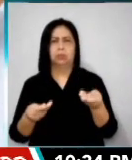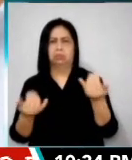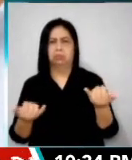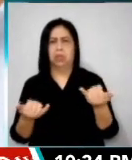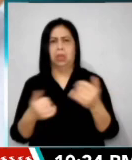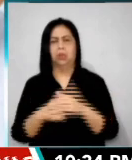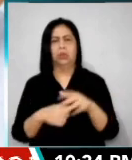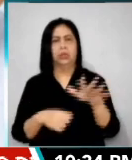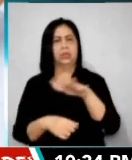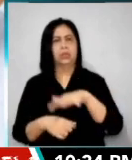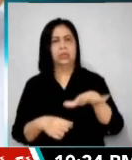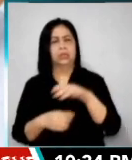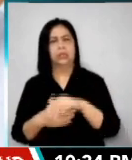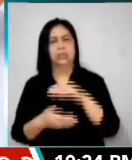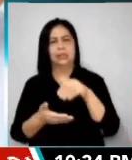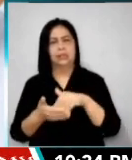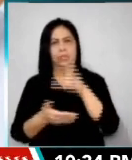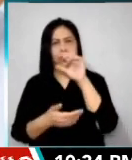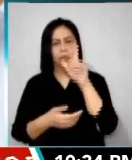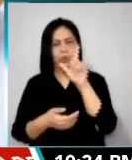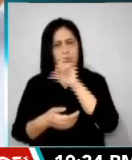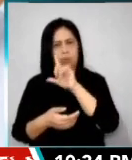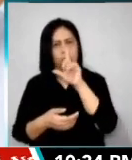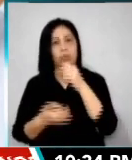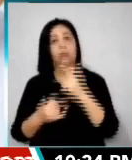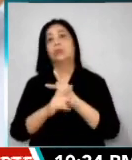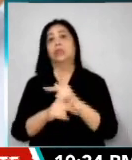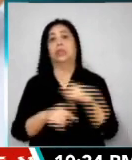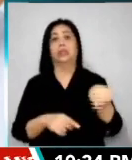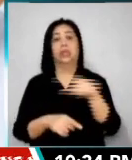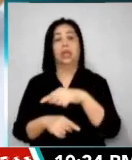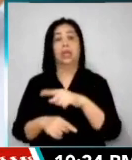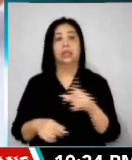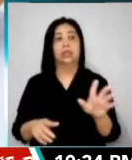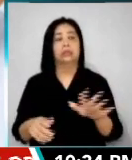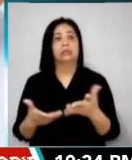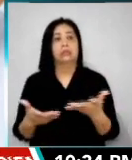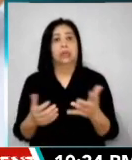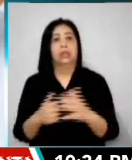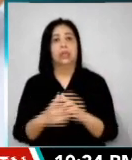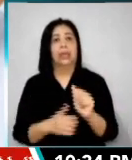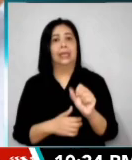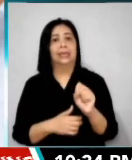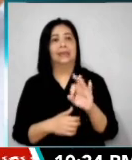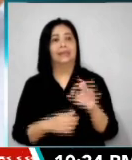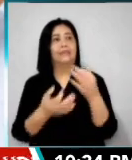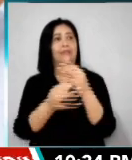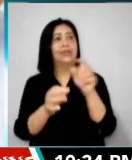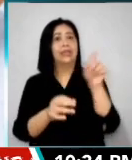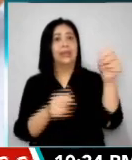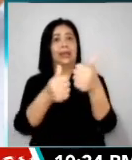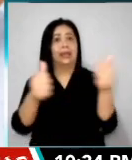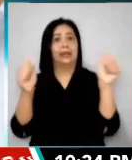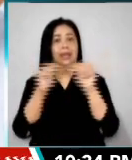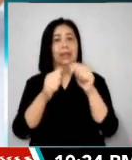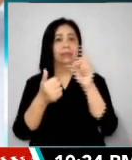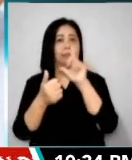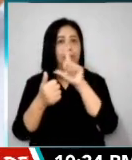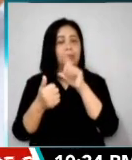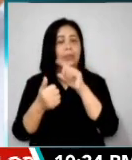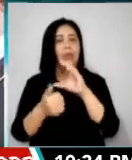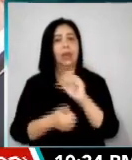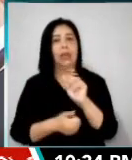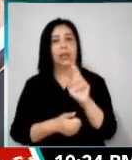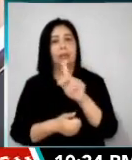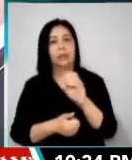Central Zone. Pinoprotektahan na lang natin yung mga ASF-free areas sa iba, no? Sa Luzon, Calabar Zone, Visayas, and